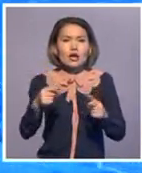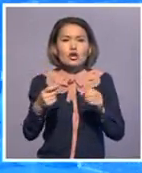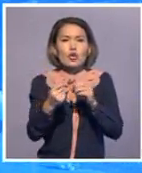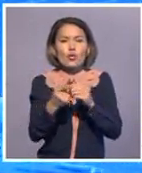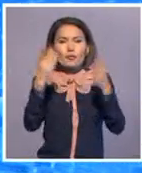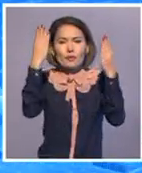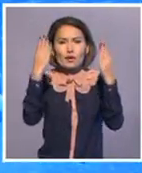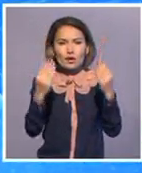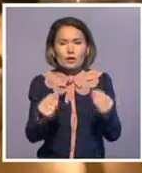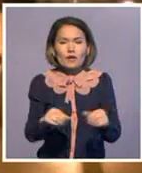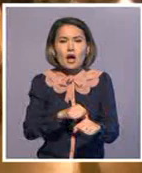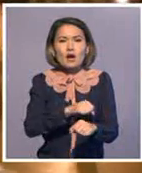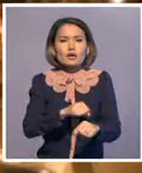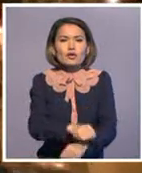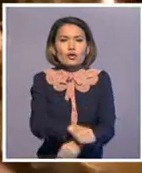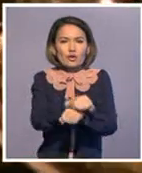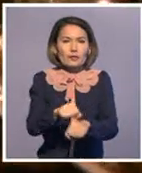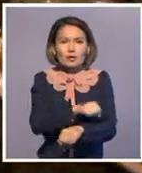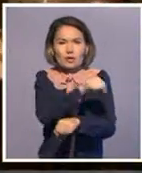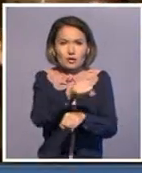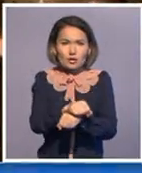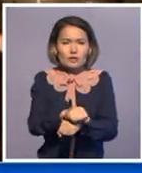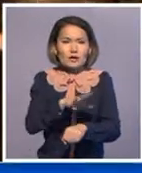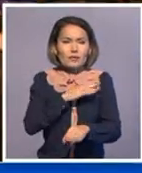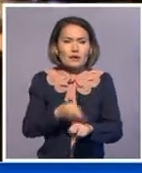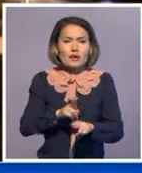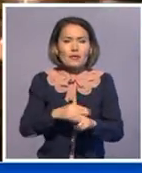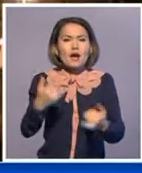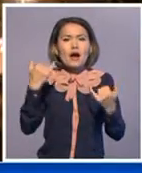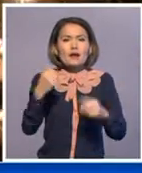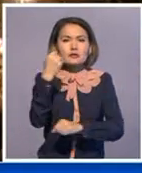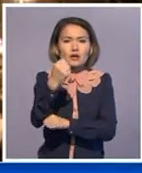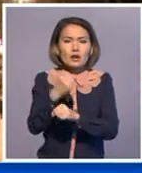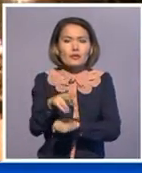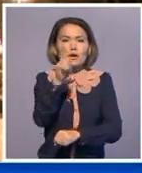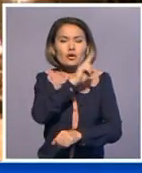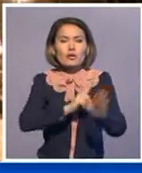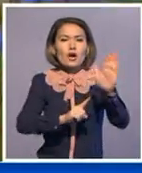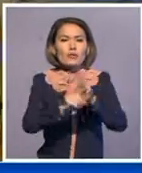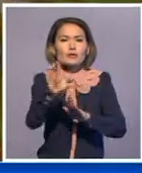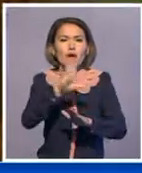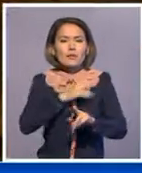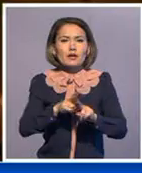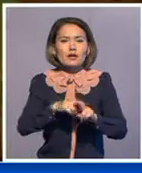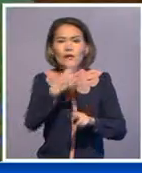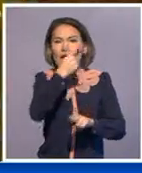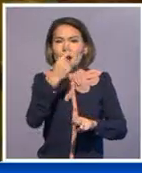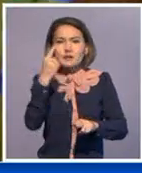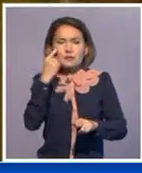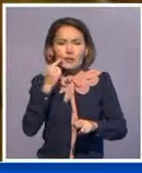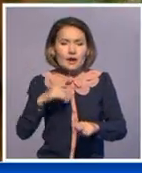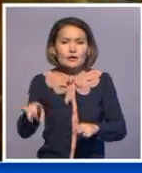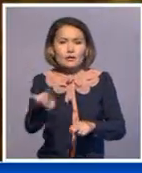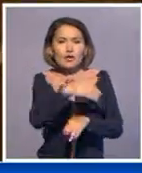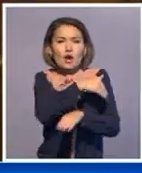созылған ереуілден кейін қоқысты жинауға шыққан. Тараптар Мадрид мері Анна Бателя сотқа шағымданып, жеке компанияларды қаланы